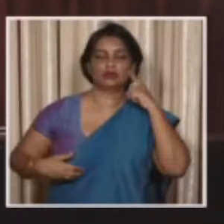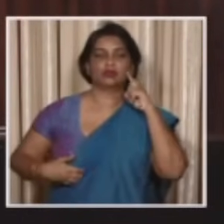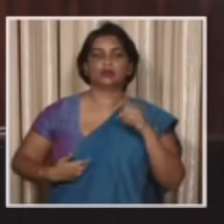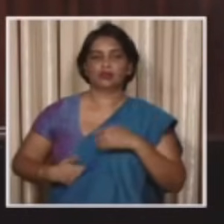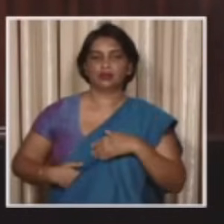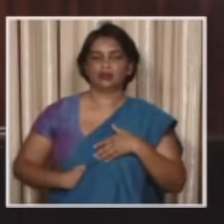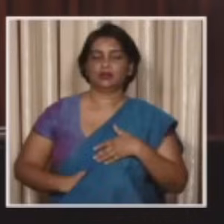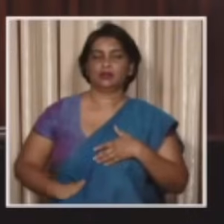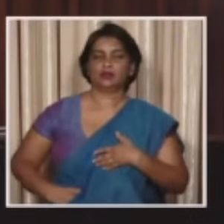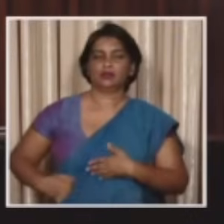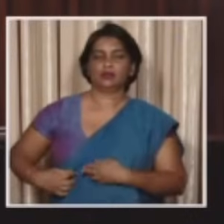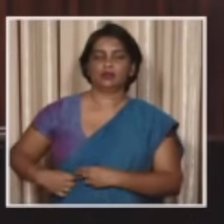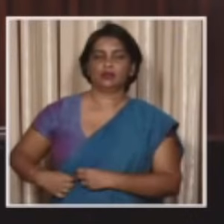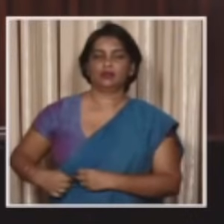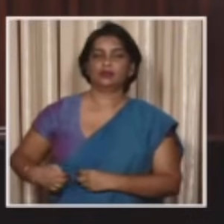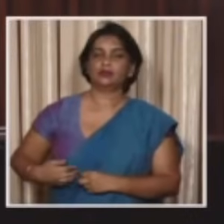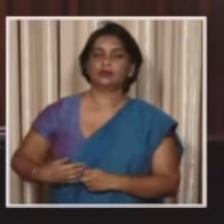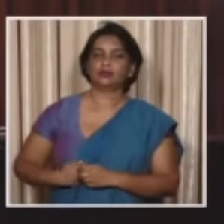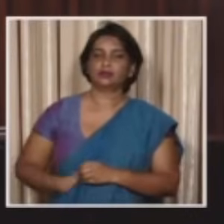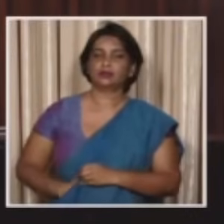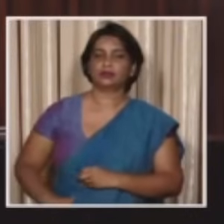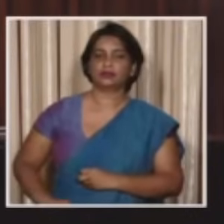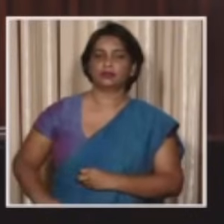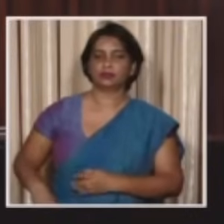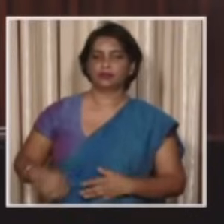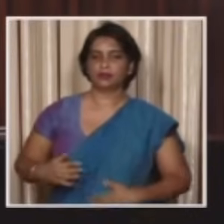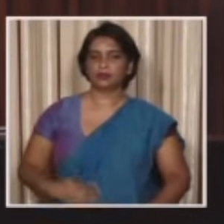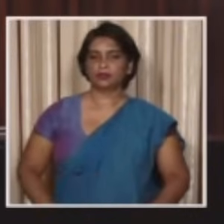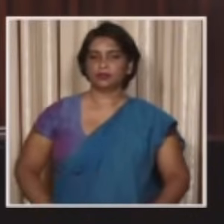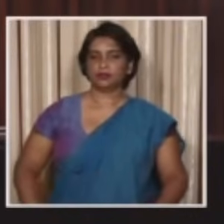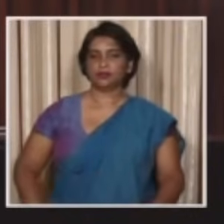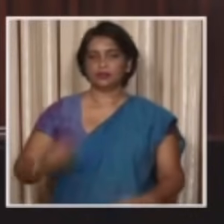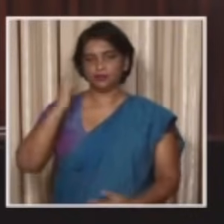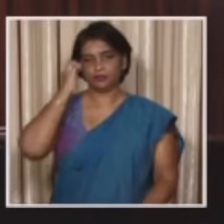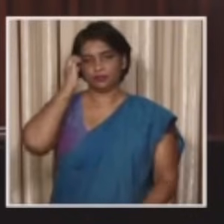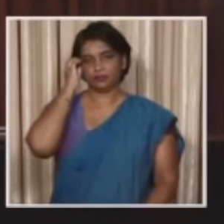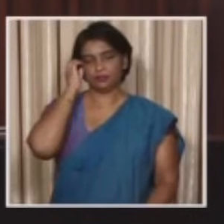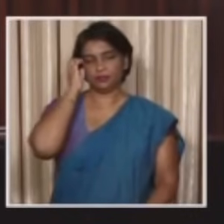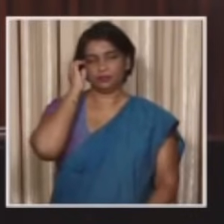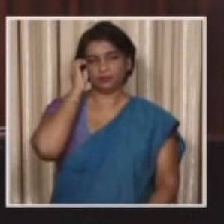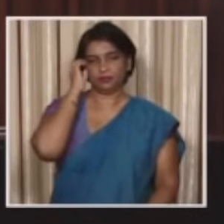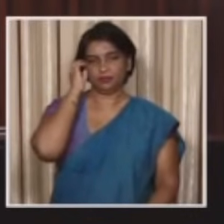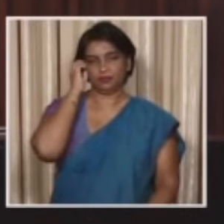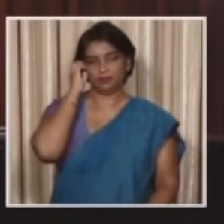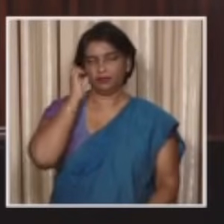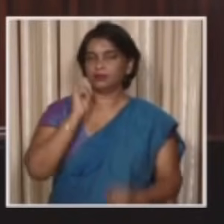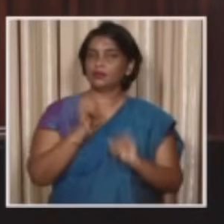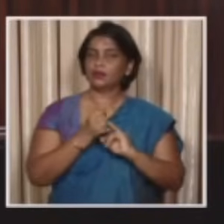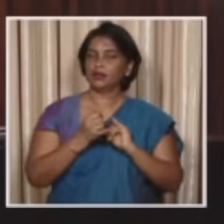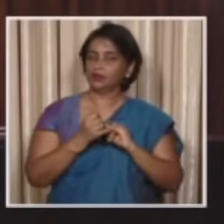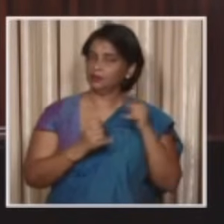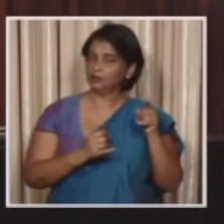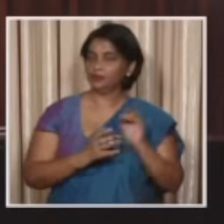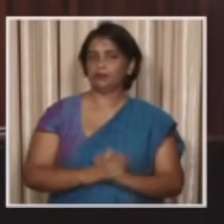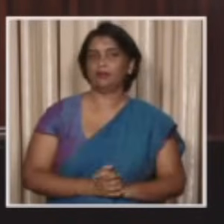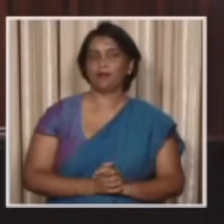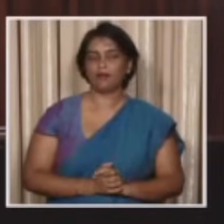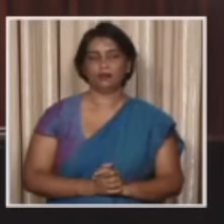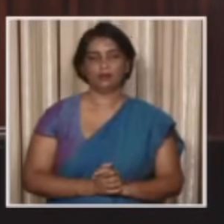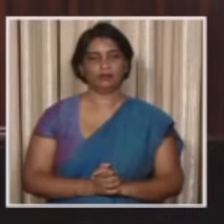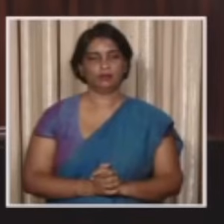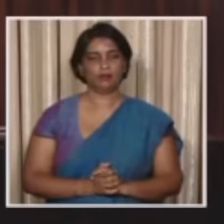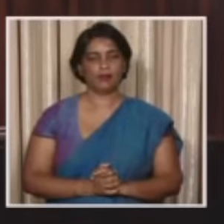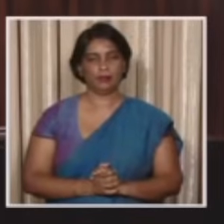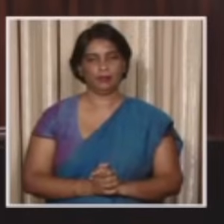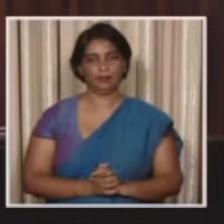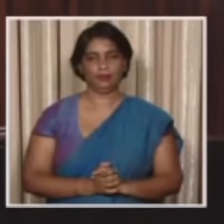මේ කරන්නේ. Yes please. Yes, Mr. Suwandiran. At the Committee